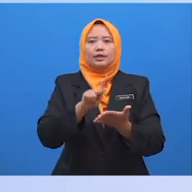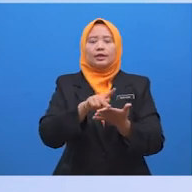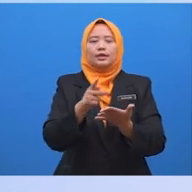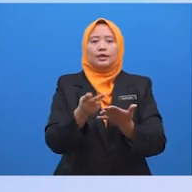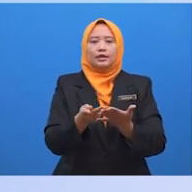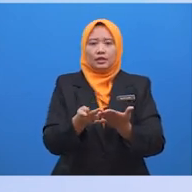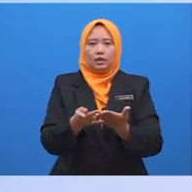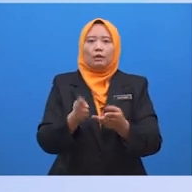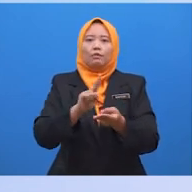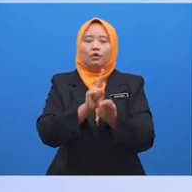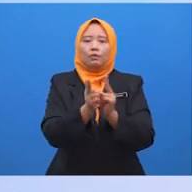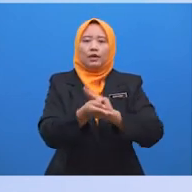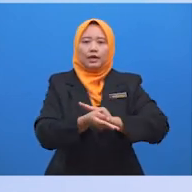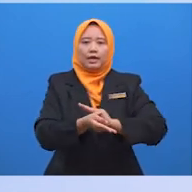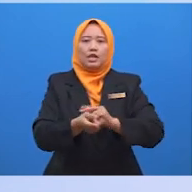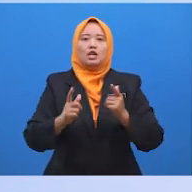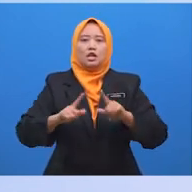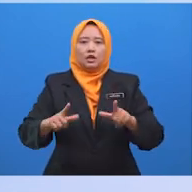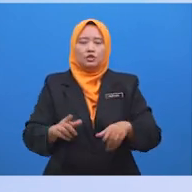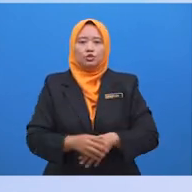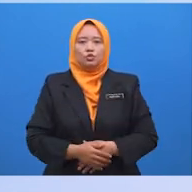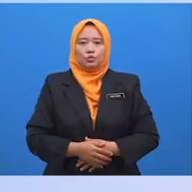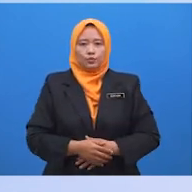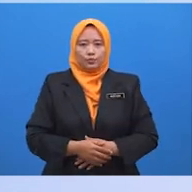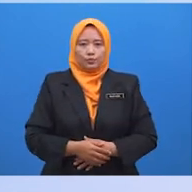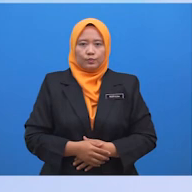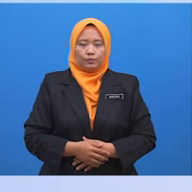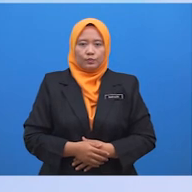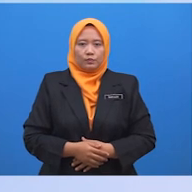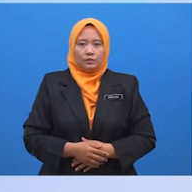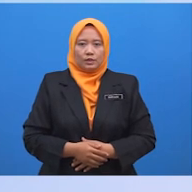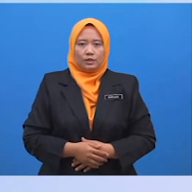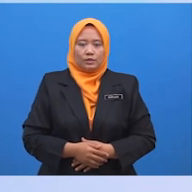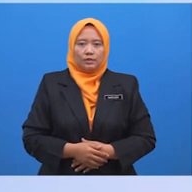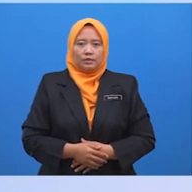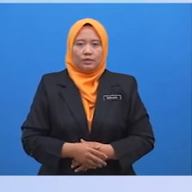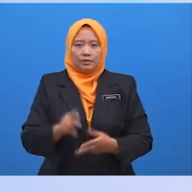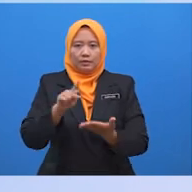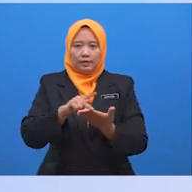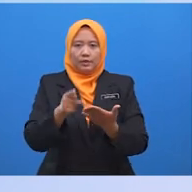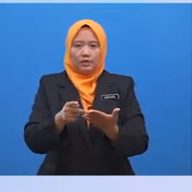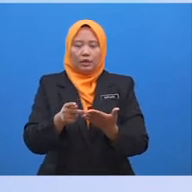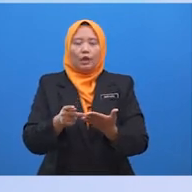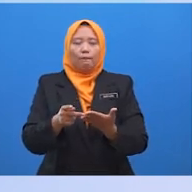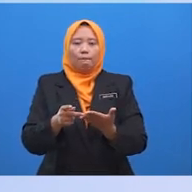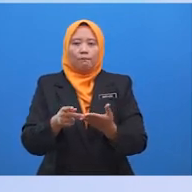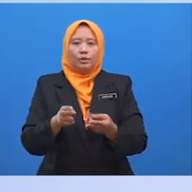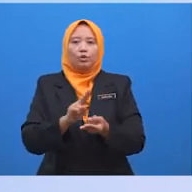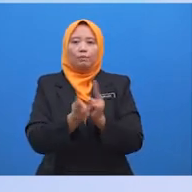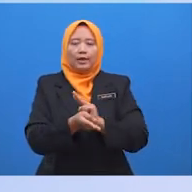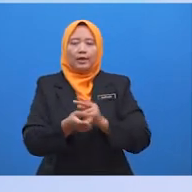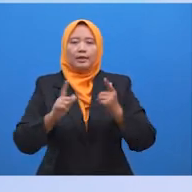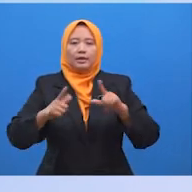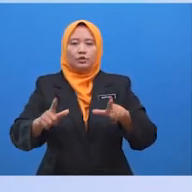perubahan laju zarah dalam tempoh 5 saat. Kadar perubahan laju ini sebenarnya